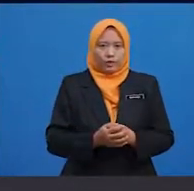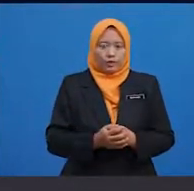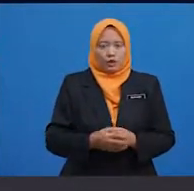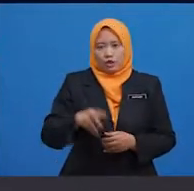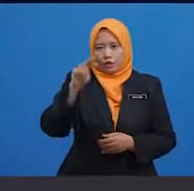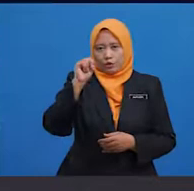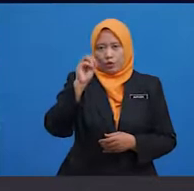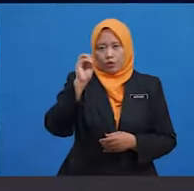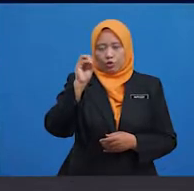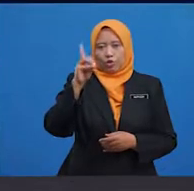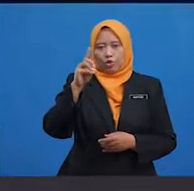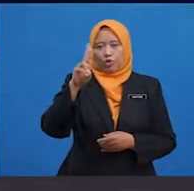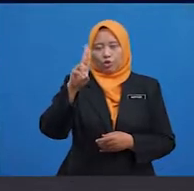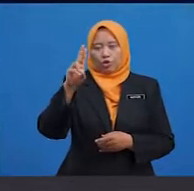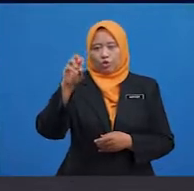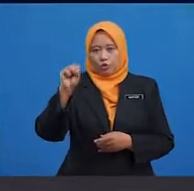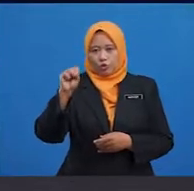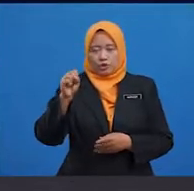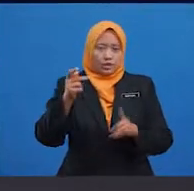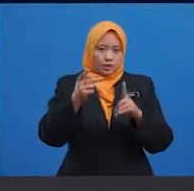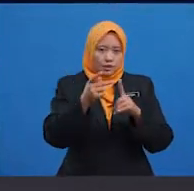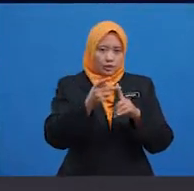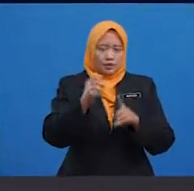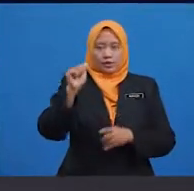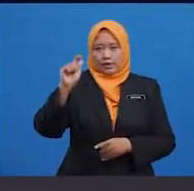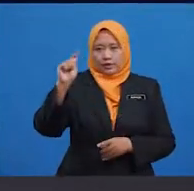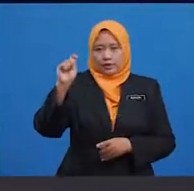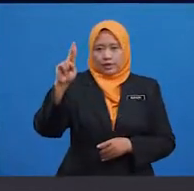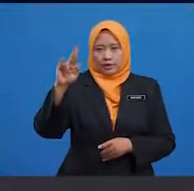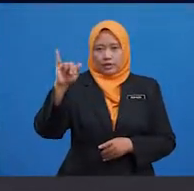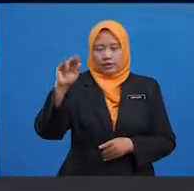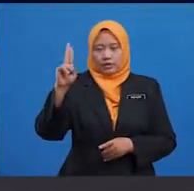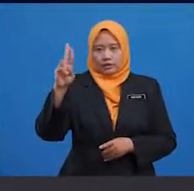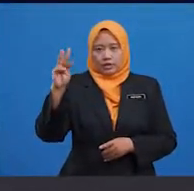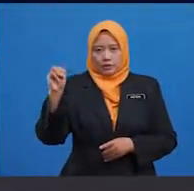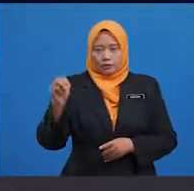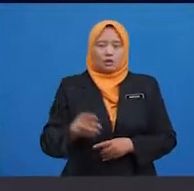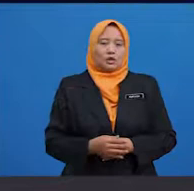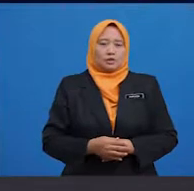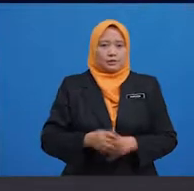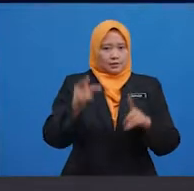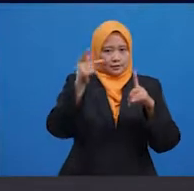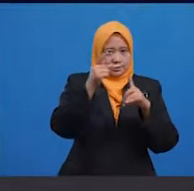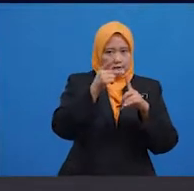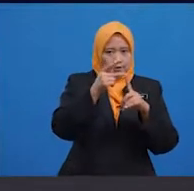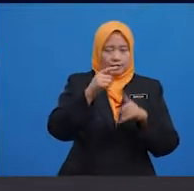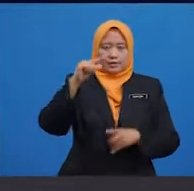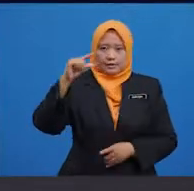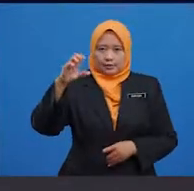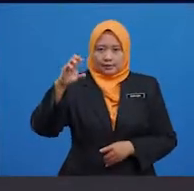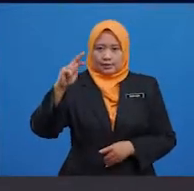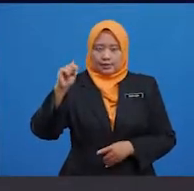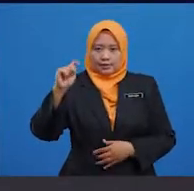nodus atrioventricle lalu ke gantian Purkinje yang menghantar impuls saraf ke